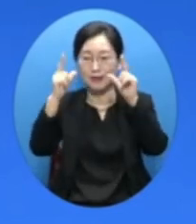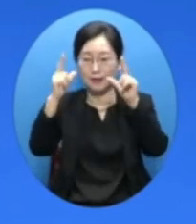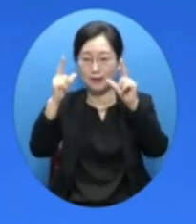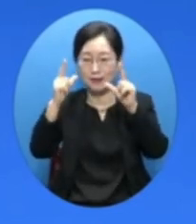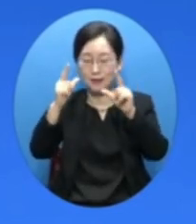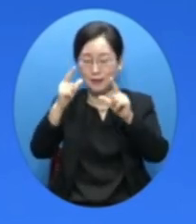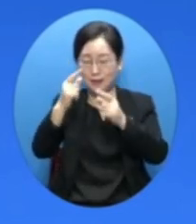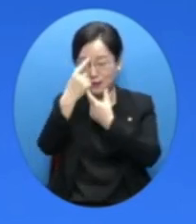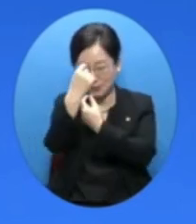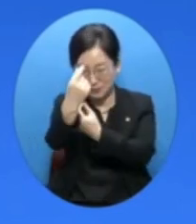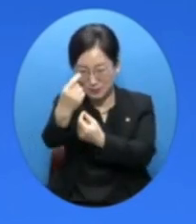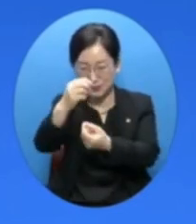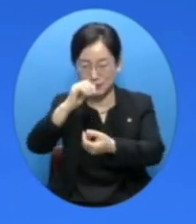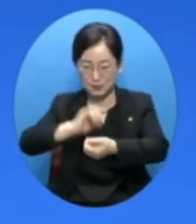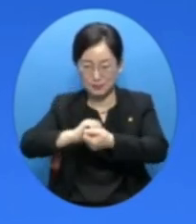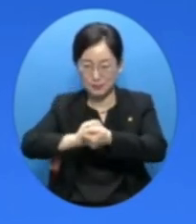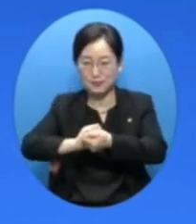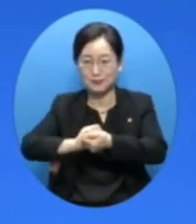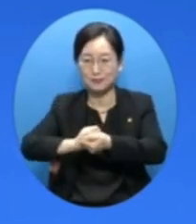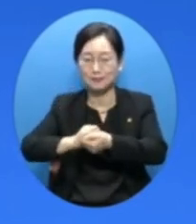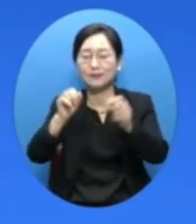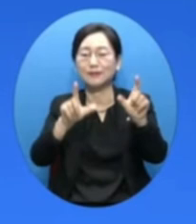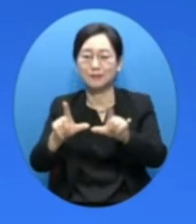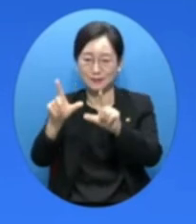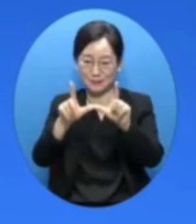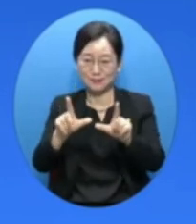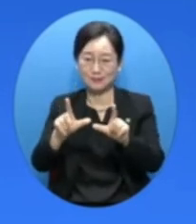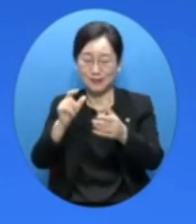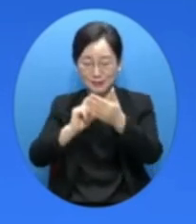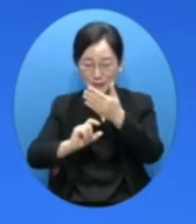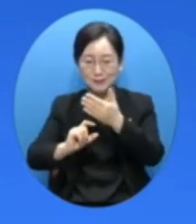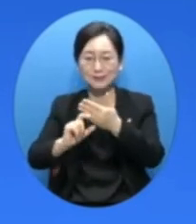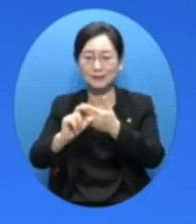규칙적인 생활을 하시는데 아침에